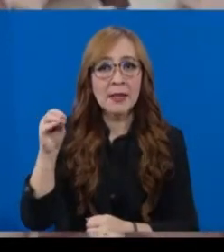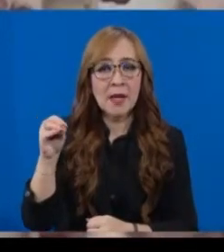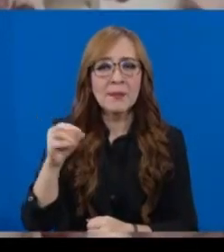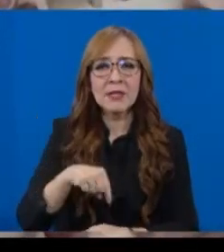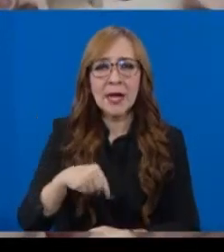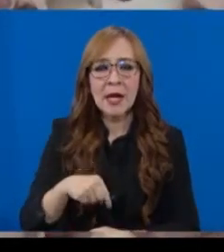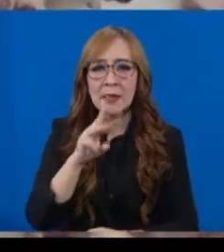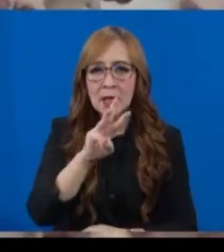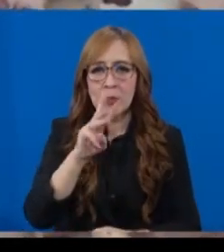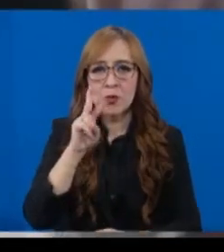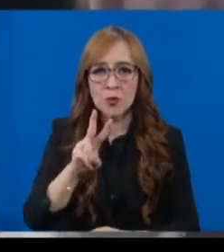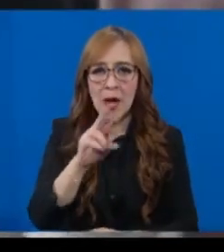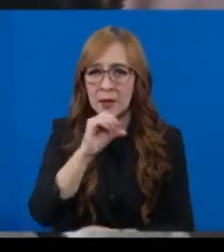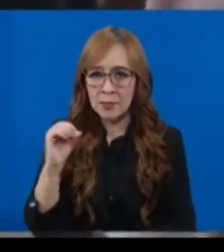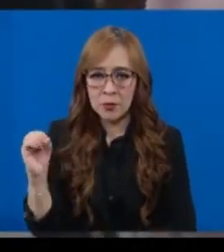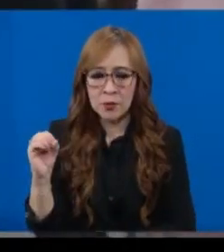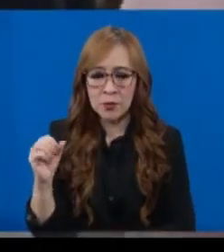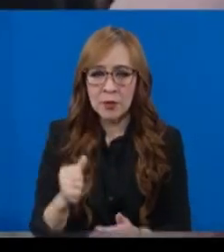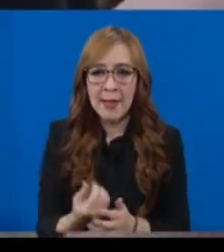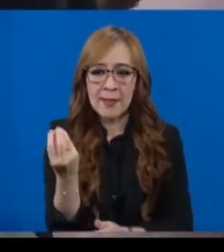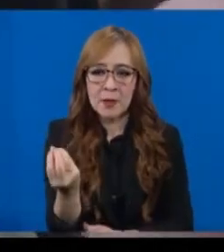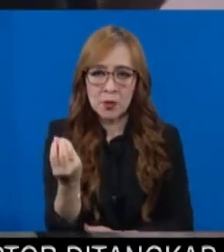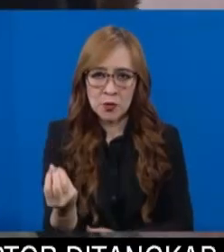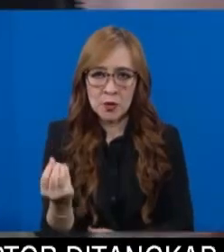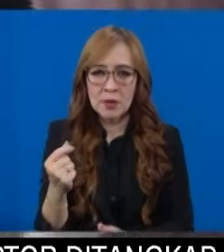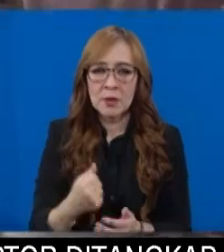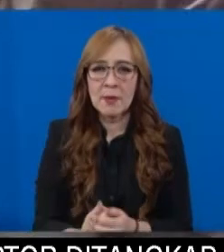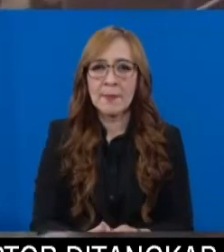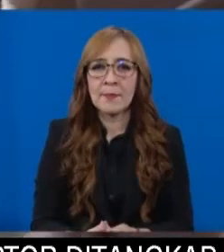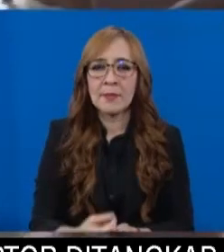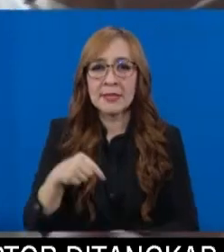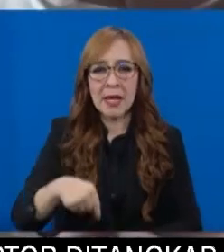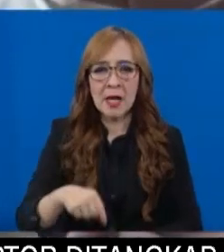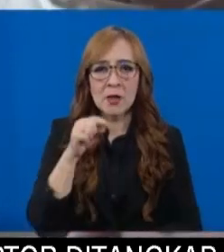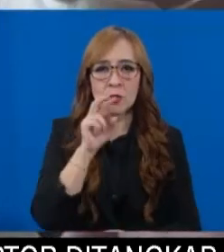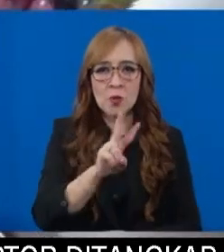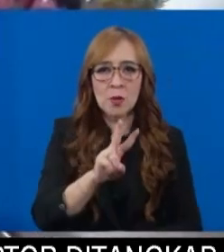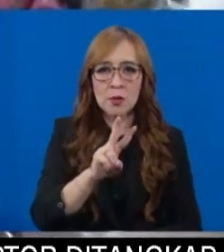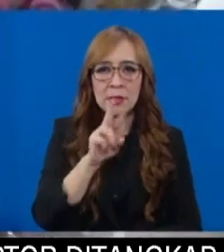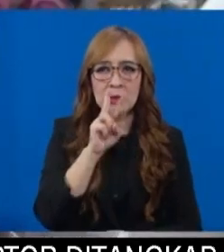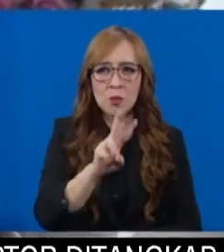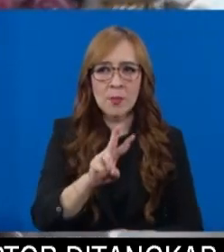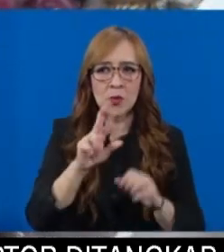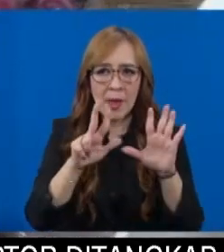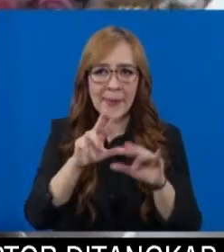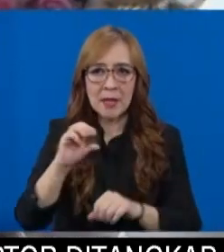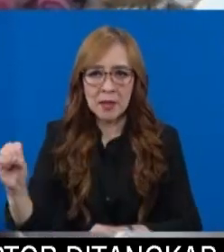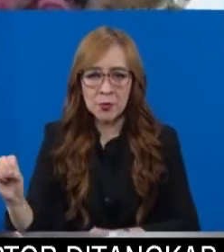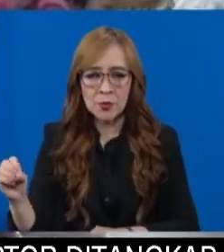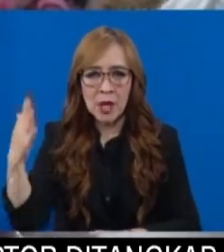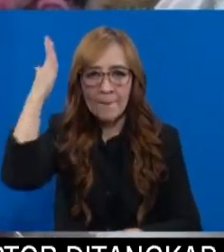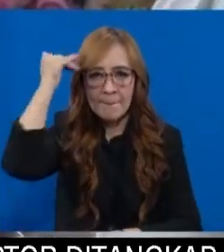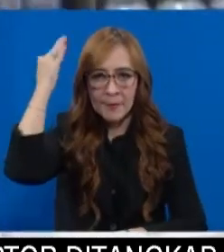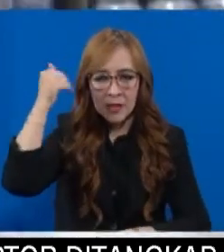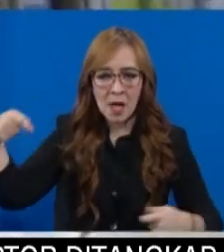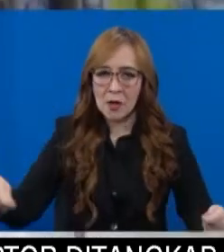32.000 per kg telur ayam naik Rp1.000 menjadi 28.000 per kg dan minyak goreng bersubsidi dijual